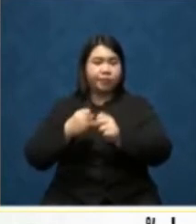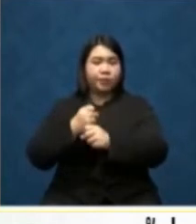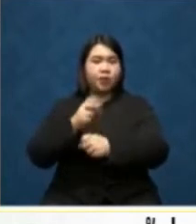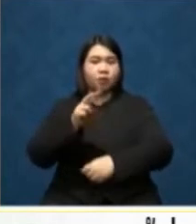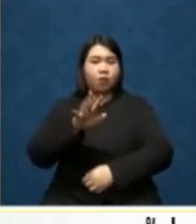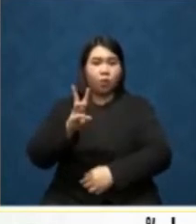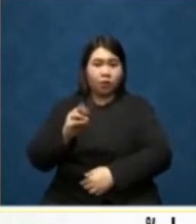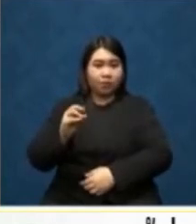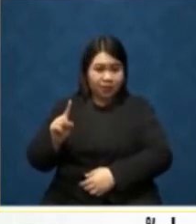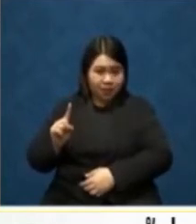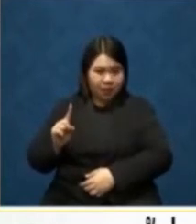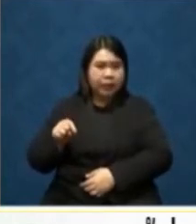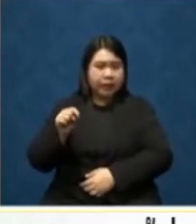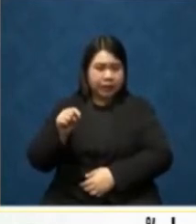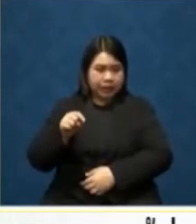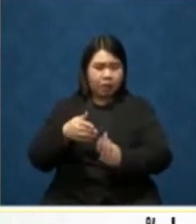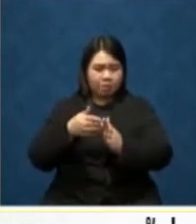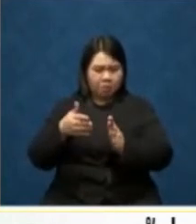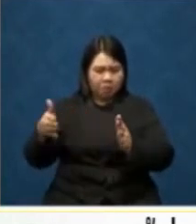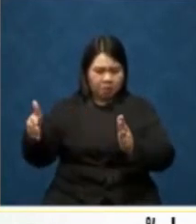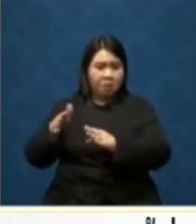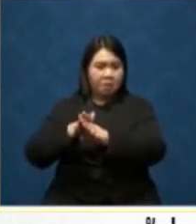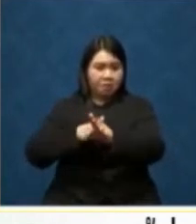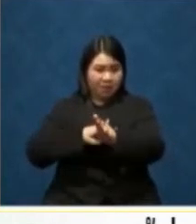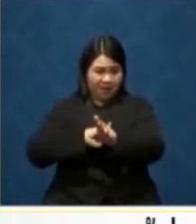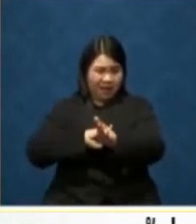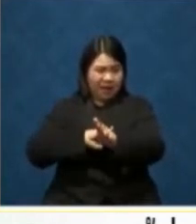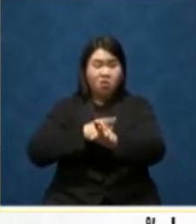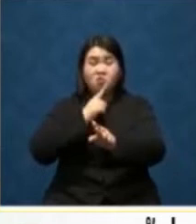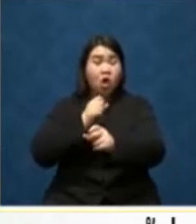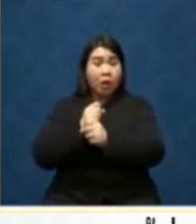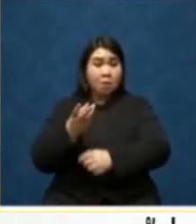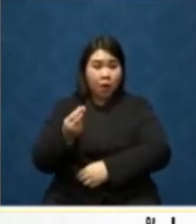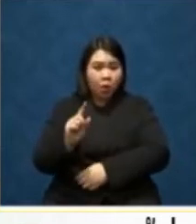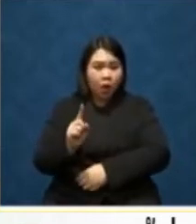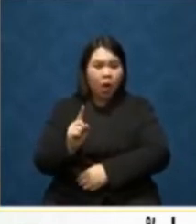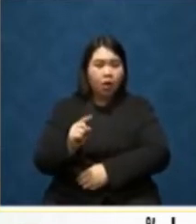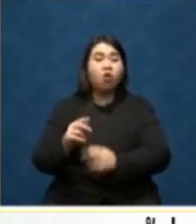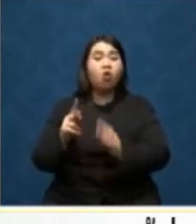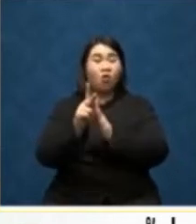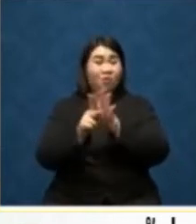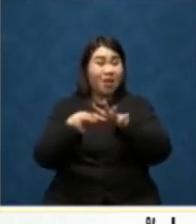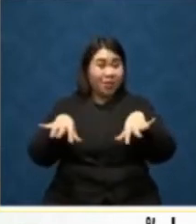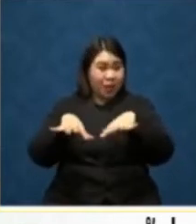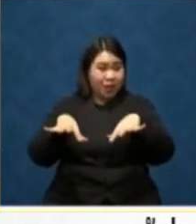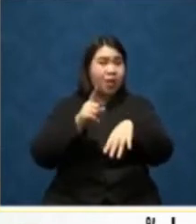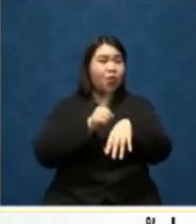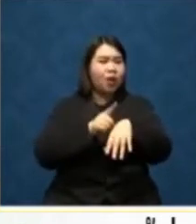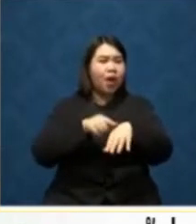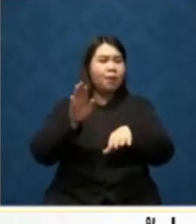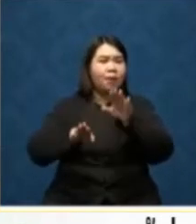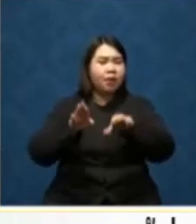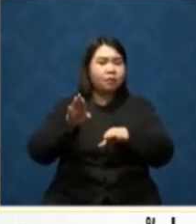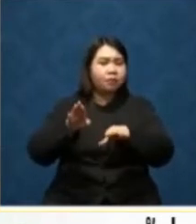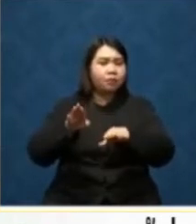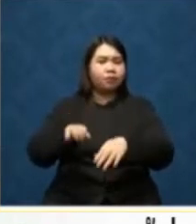อนุญาตจัดตงสถาบนอุรมศึกษา พ.2.261ซึ่งกนระยะเวลารวมกันเอาแบเร็ทสดเลยตามก